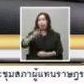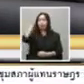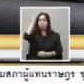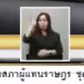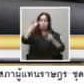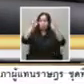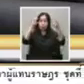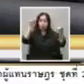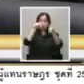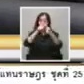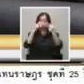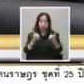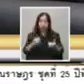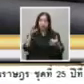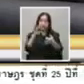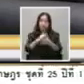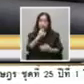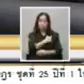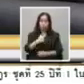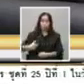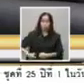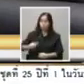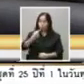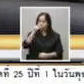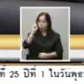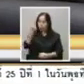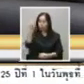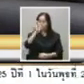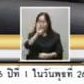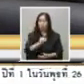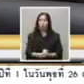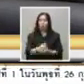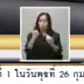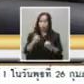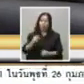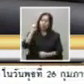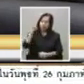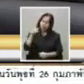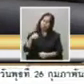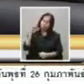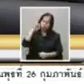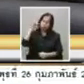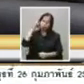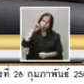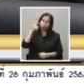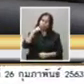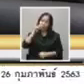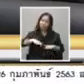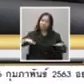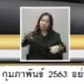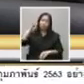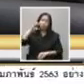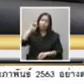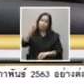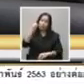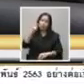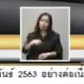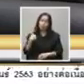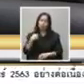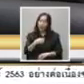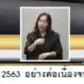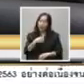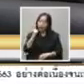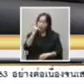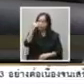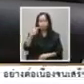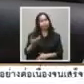เรื่องปมถวายสัตว์อีกแต่ท่านเสรีพิสุทธิ์ก็ยังมีความดื้อด้านเหมือนเด็กดื้อรั้นนะคะเดินหน้าจะอภิปรายเรื่